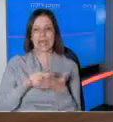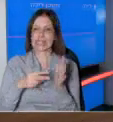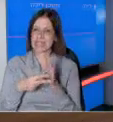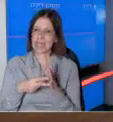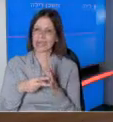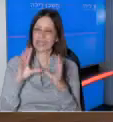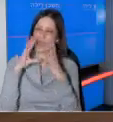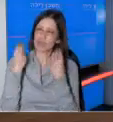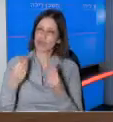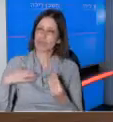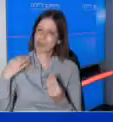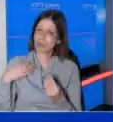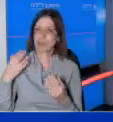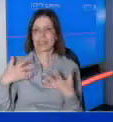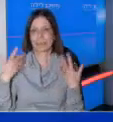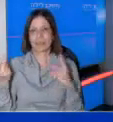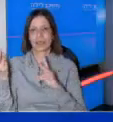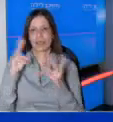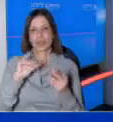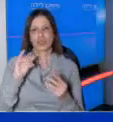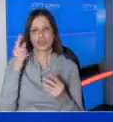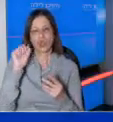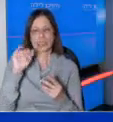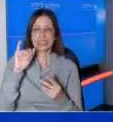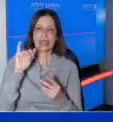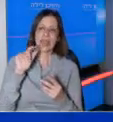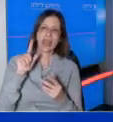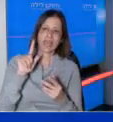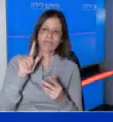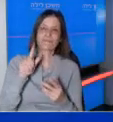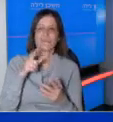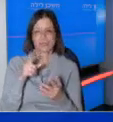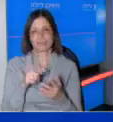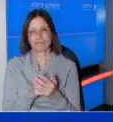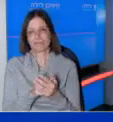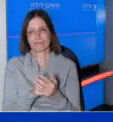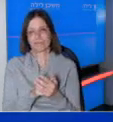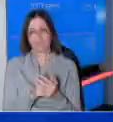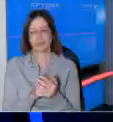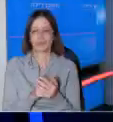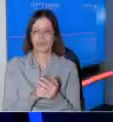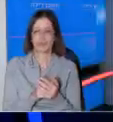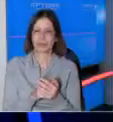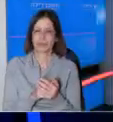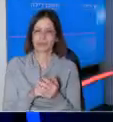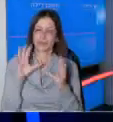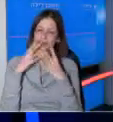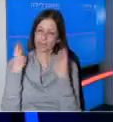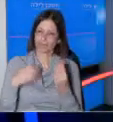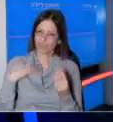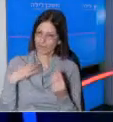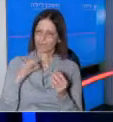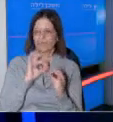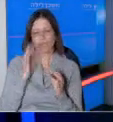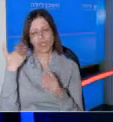ערב טוב, מצוין. יופי, אני שמח. ויוסי לוי, עיתונאי ומגיש כיכר שכיר בדמוקרטיבי, ערב טוב, יוסי, מה שלומך? תראו, היה סוף שבוע